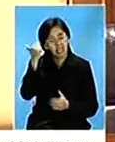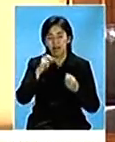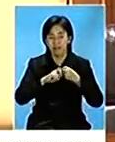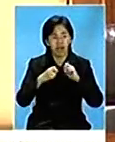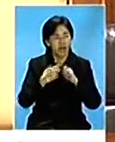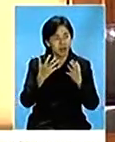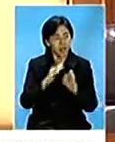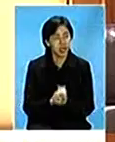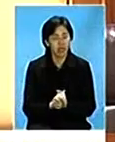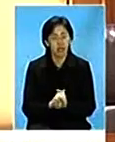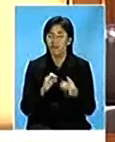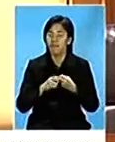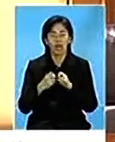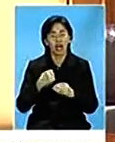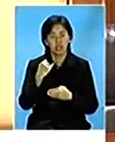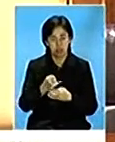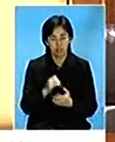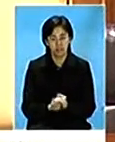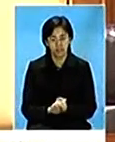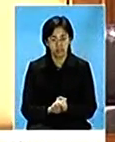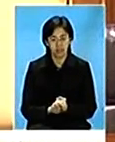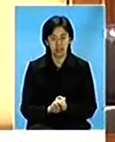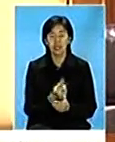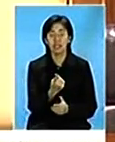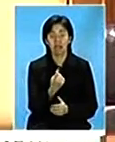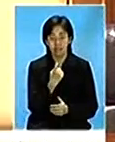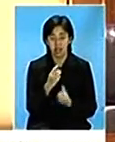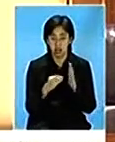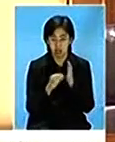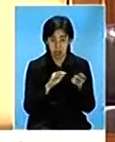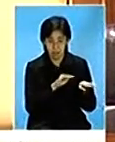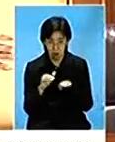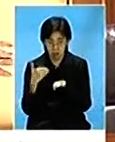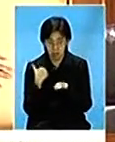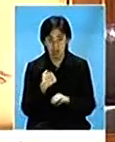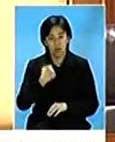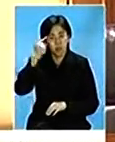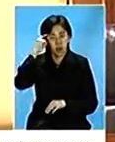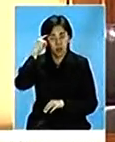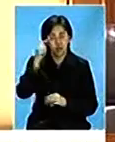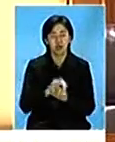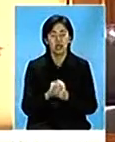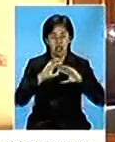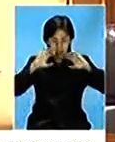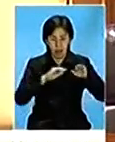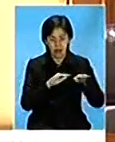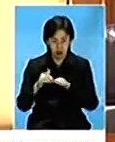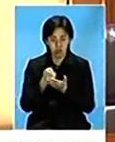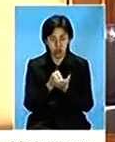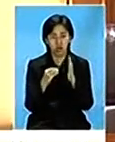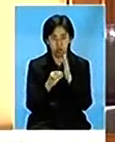านะแล้วก็มันก็จบนะครับทีนี้ในคำถามที่ท่านถามว่ากทมพร้อมหรือยังนะครับผมไม่รู้แต่ว่ารัฐบาลพร้อมจะช่วยกทม